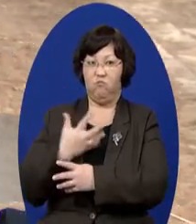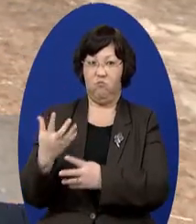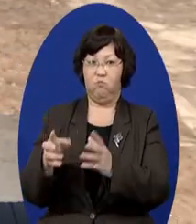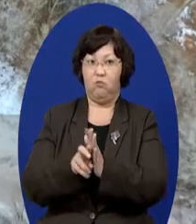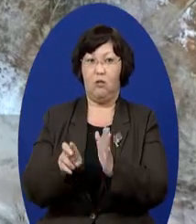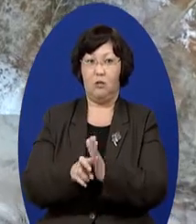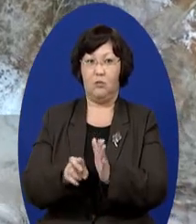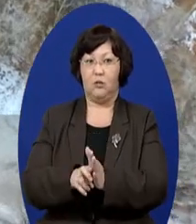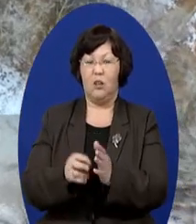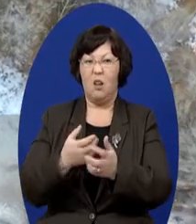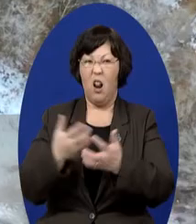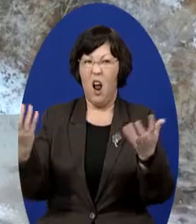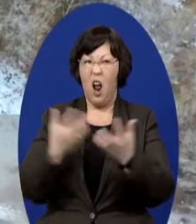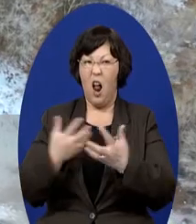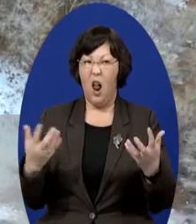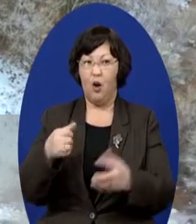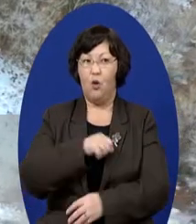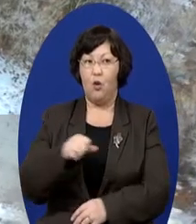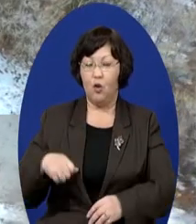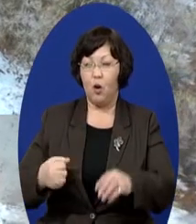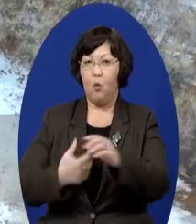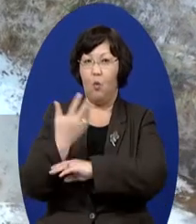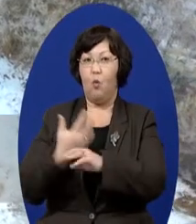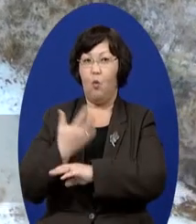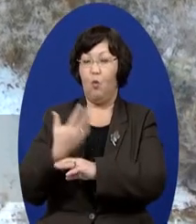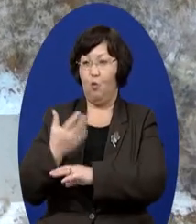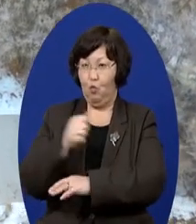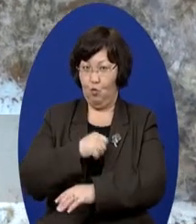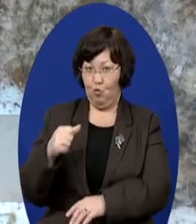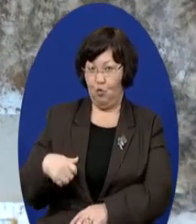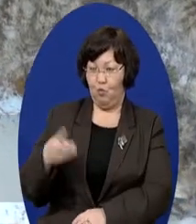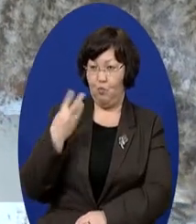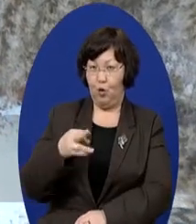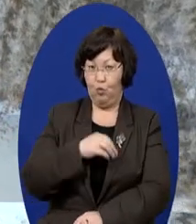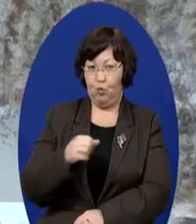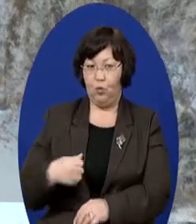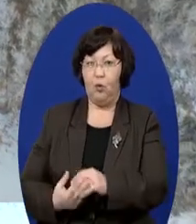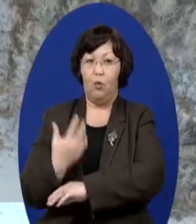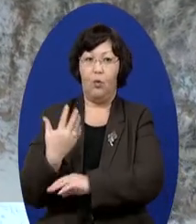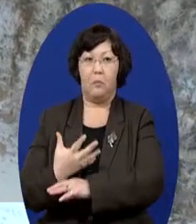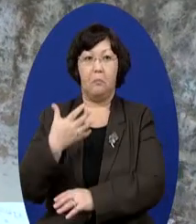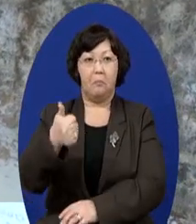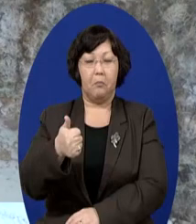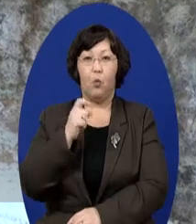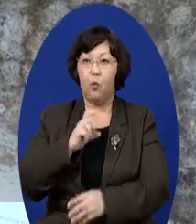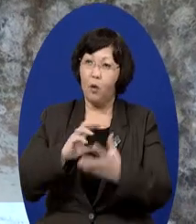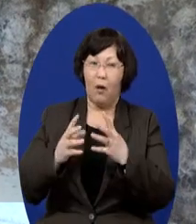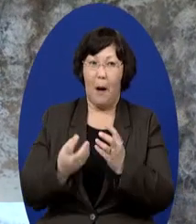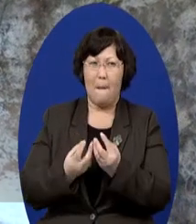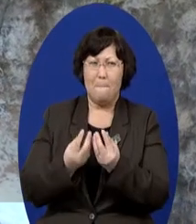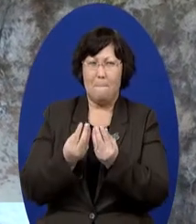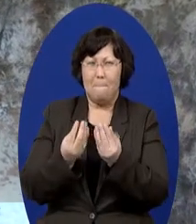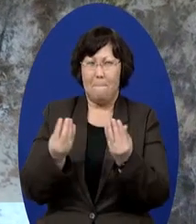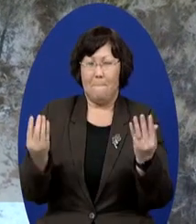байгаа. Тэнд бүр ерөөсөө одоо ингээ өөр ургаад ингээ борцоотл ургаал тэгээл ерөөсөө дундуур нь хүн явах харахгүй тийм болоод ургацсан байсан.